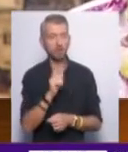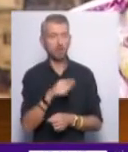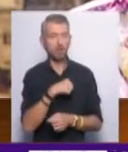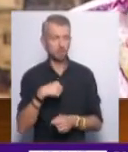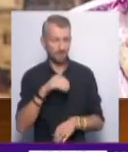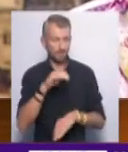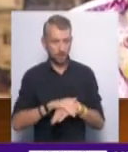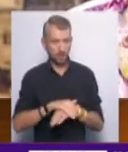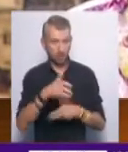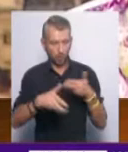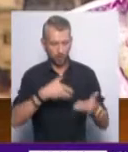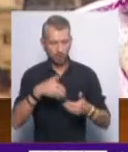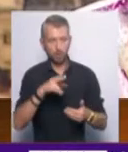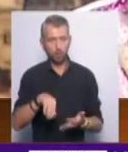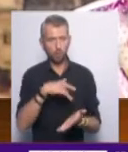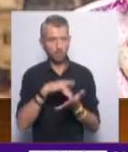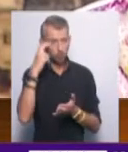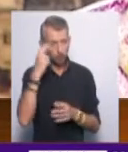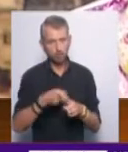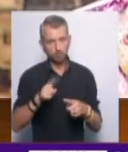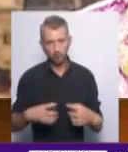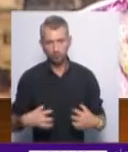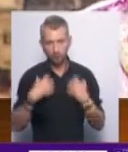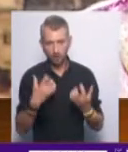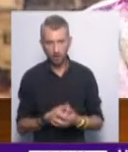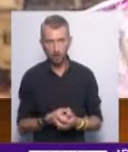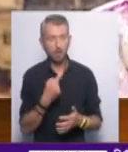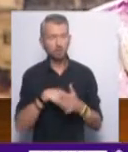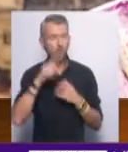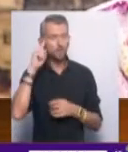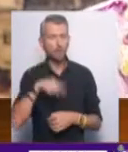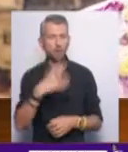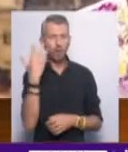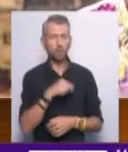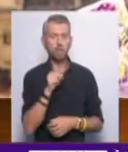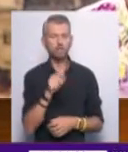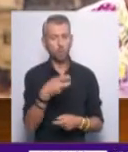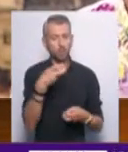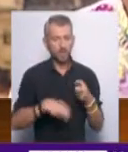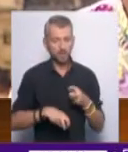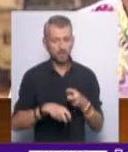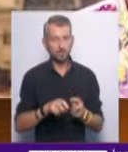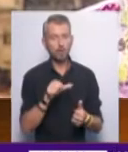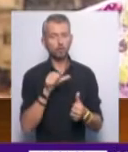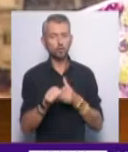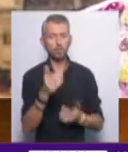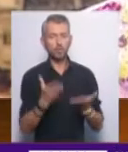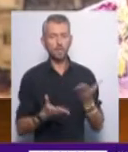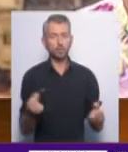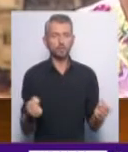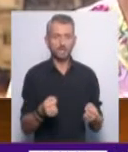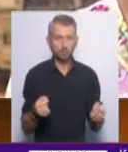факт розриття по місту Києву – це жах. Бо, знаєте, коли воно рветься, особливо, якщо